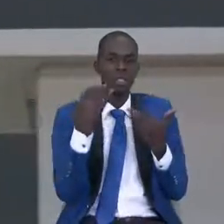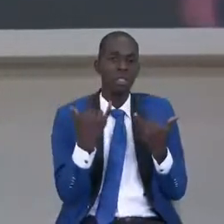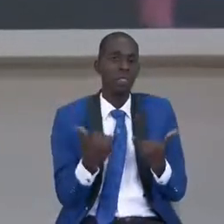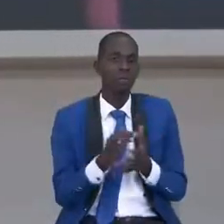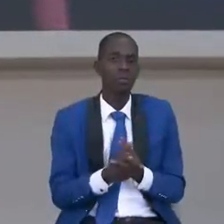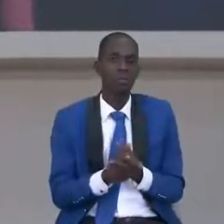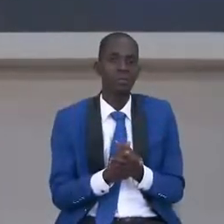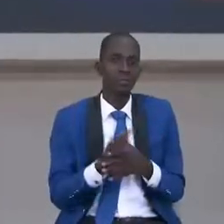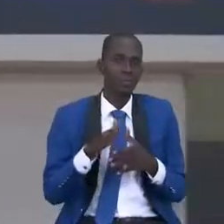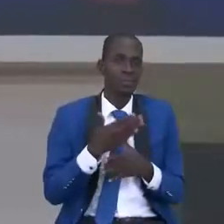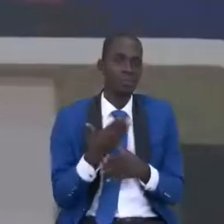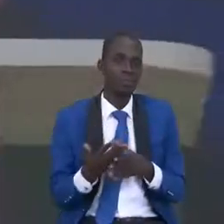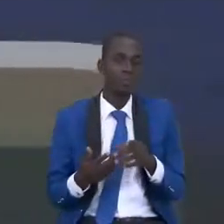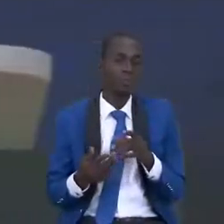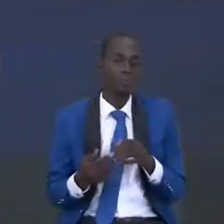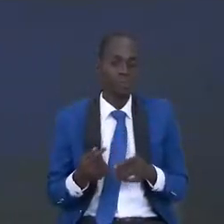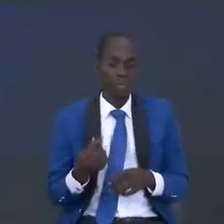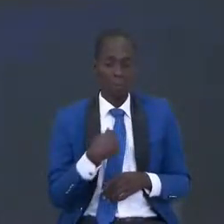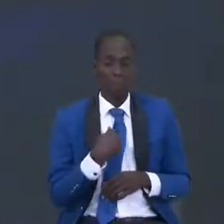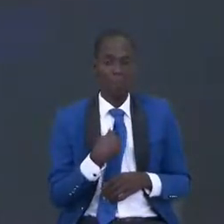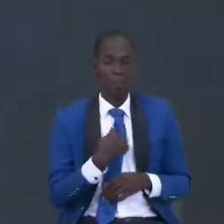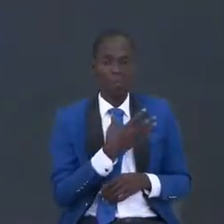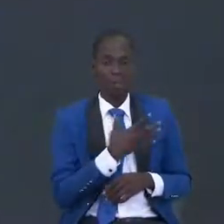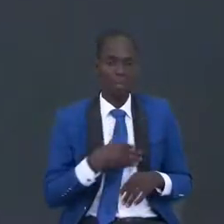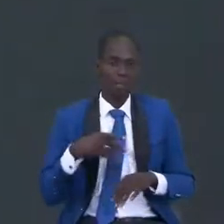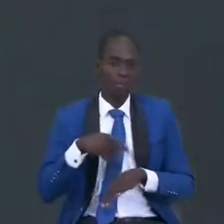Entre moi et Pierre,